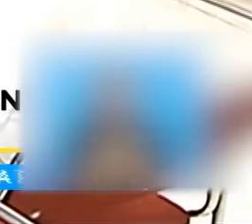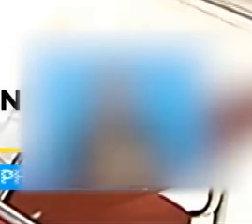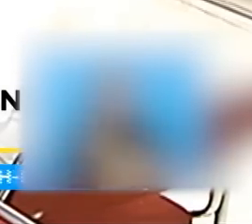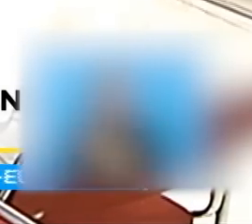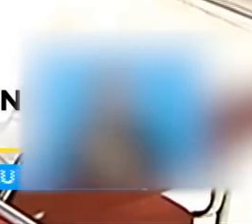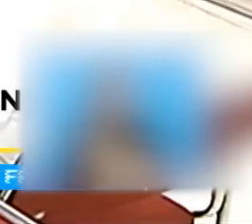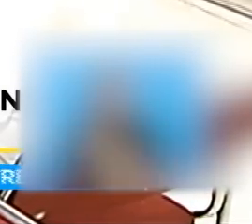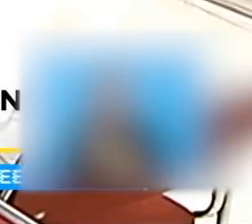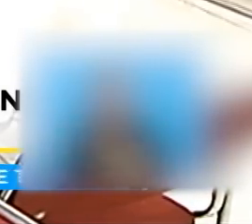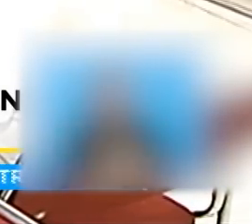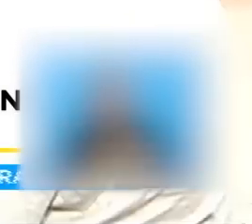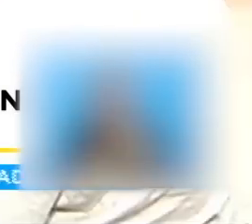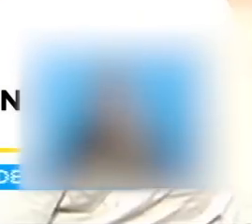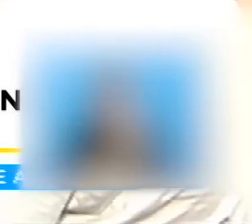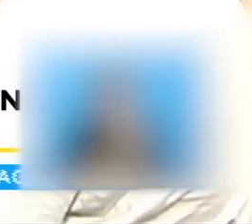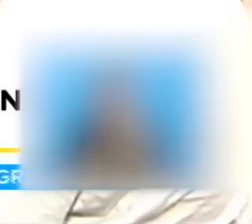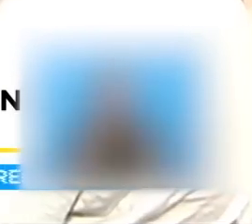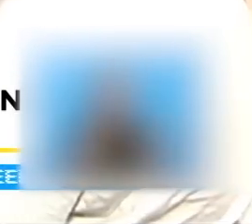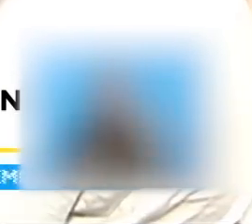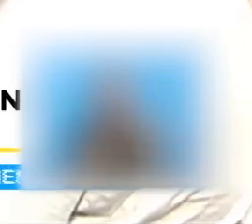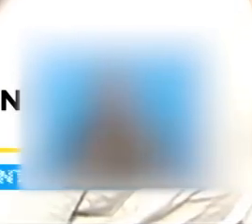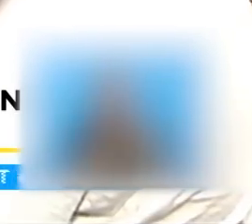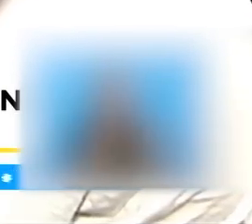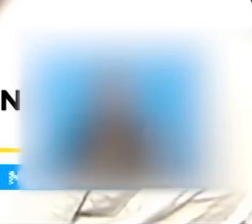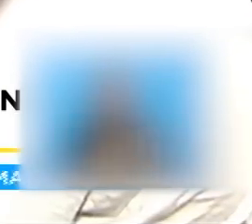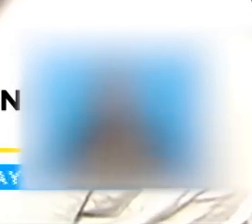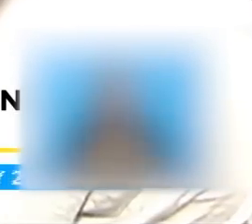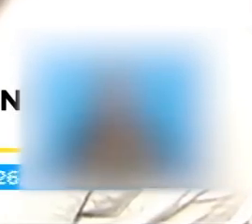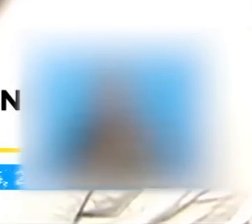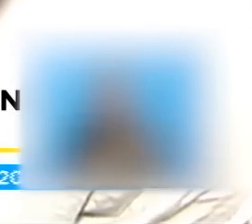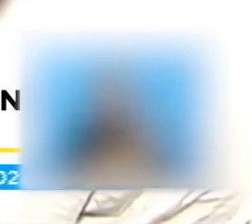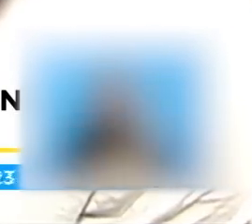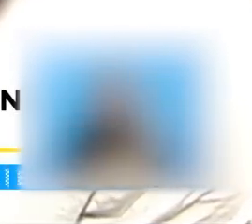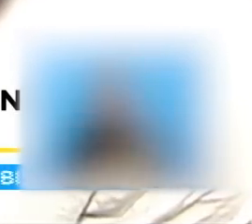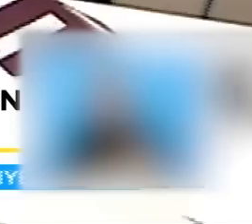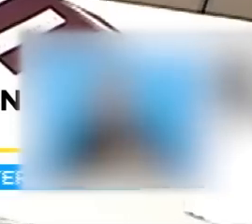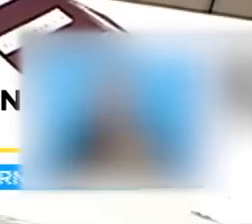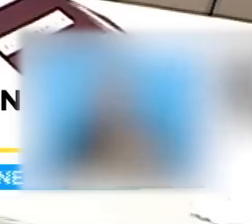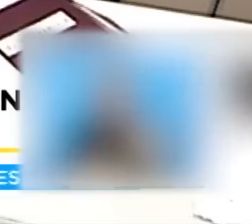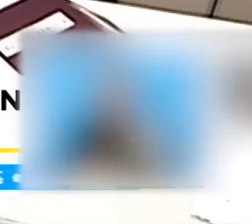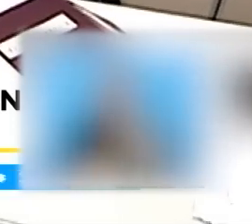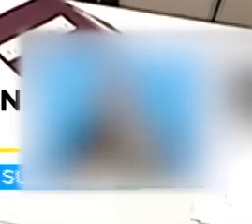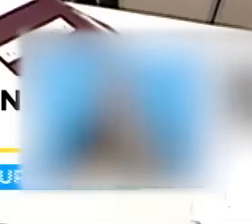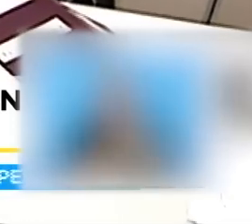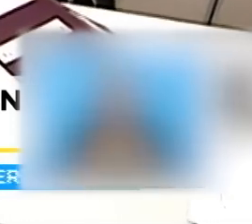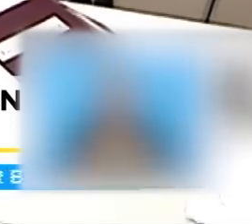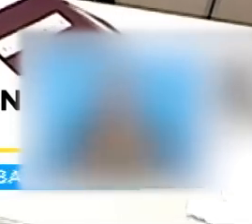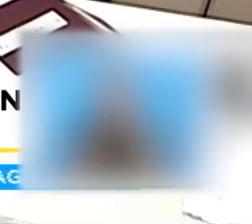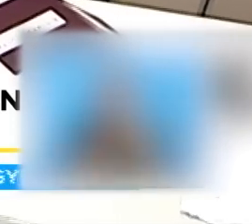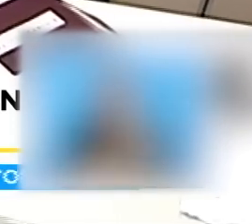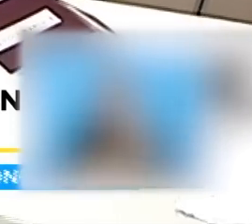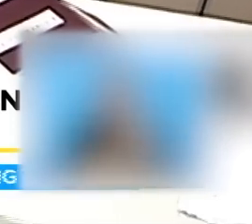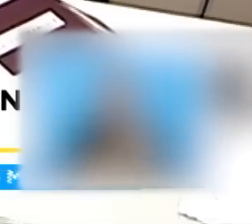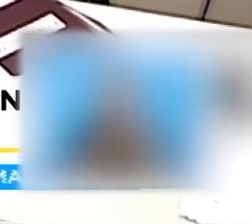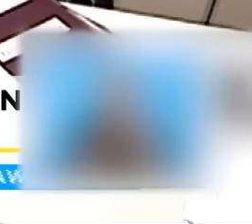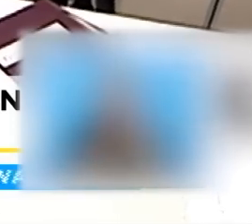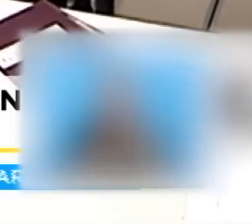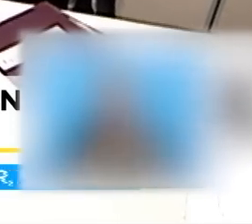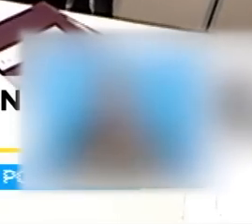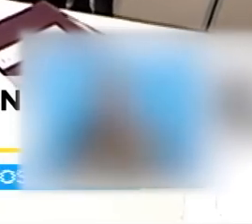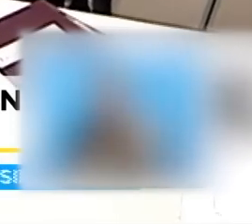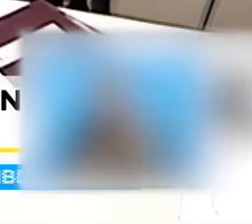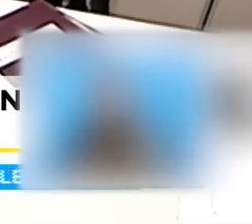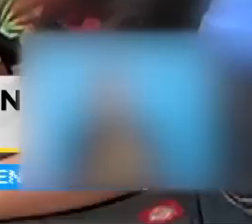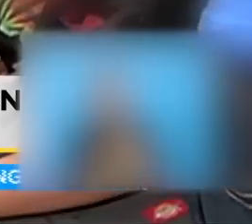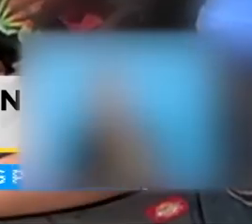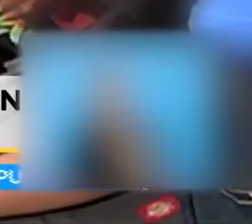At tingnan daw natin, baka maayos pa ito sa hinaharap. Meron pa nga siyang sinasabi na medyo OA daw kapag magpapatupad ng ban.